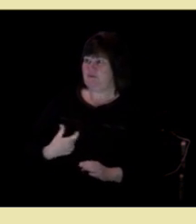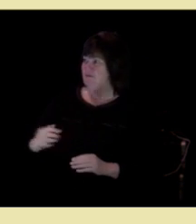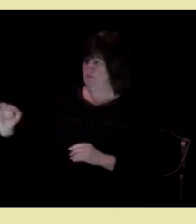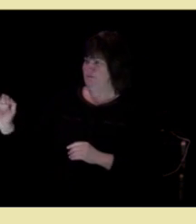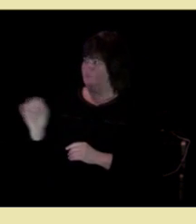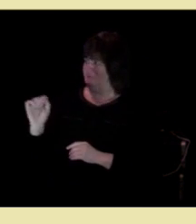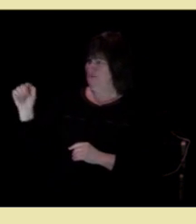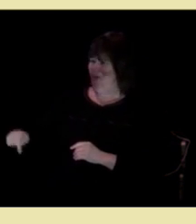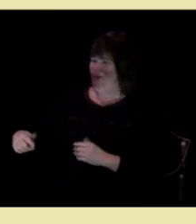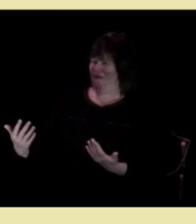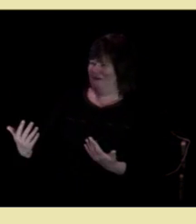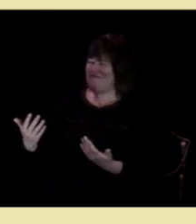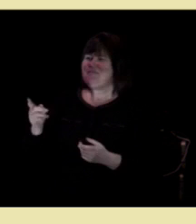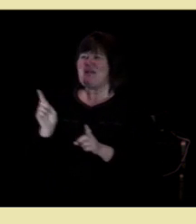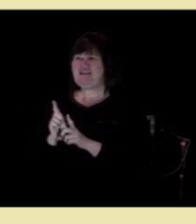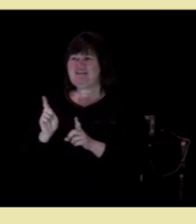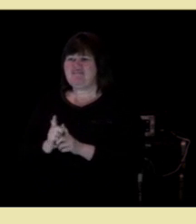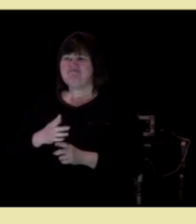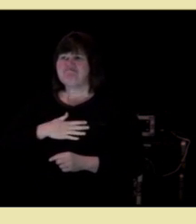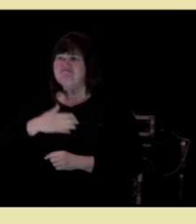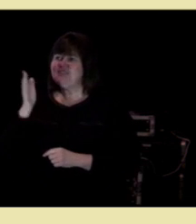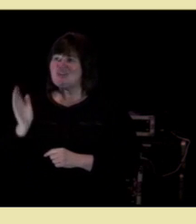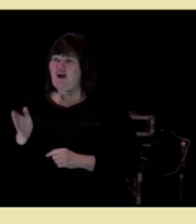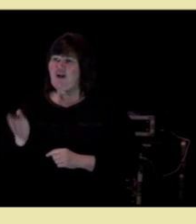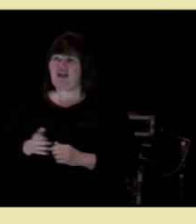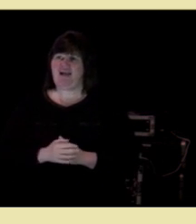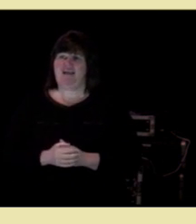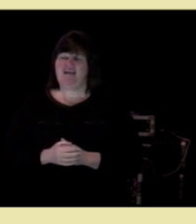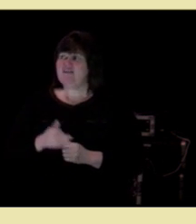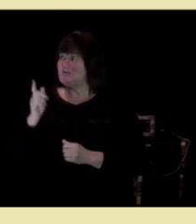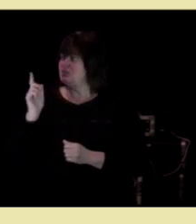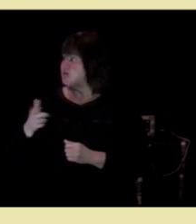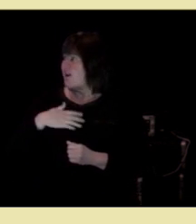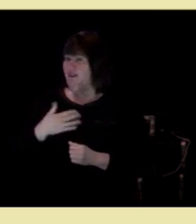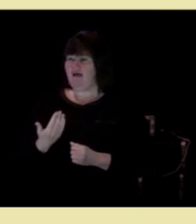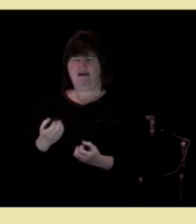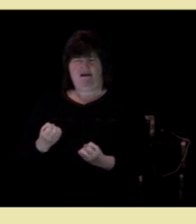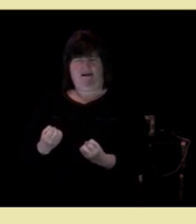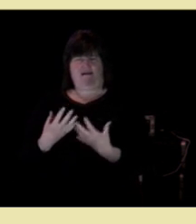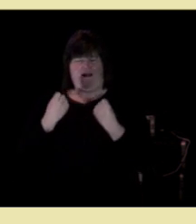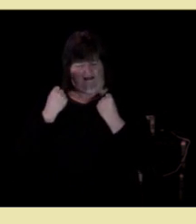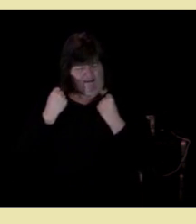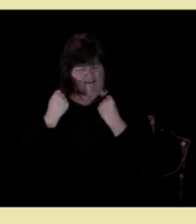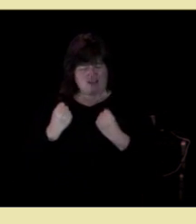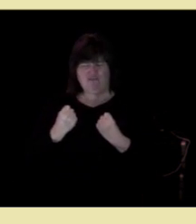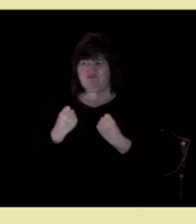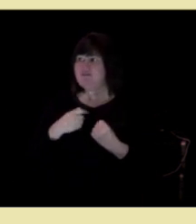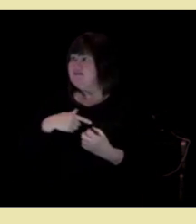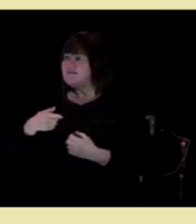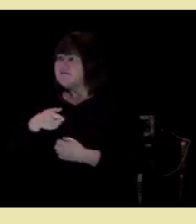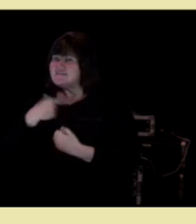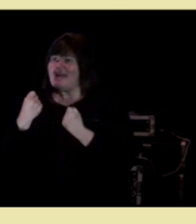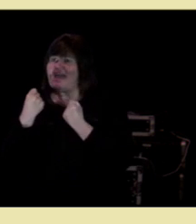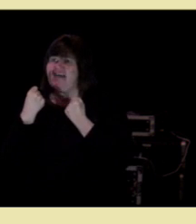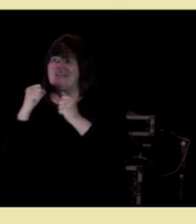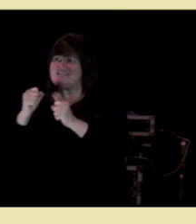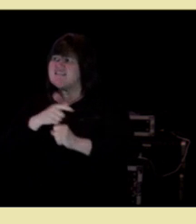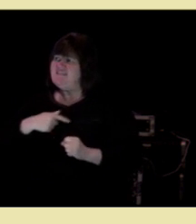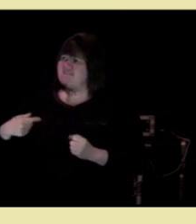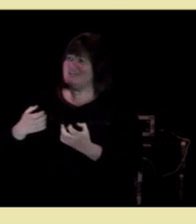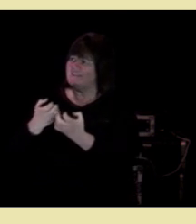nå, men jeg har lyst til å takke likevel, fordi han ga kraft til den energien som vi alle sammen trenger for